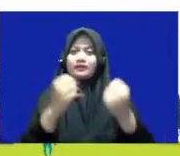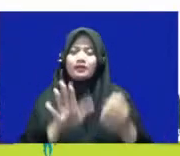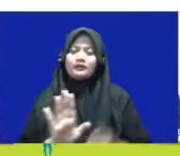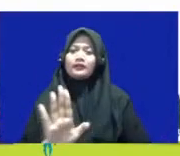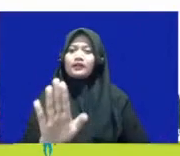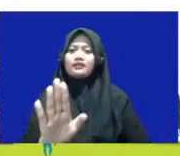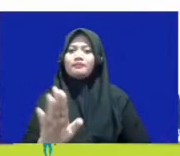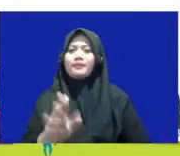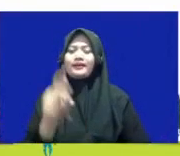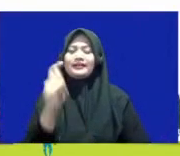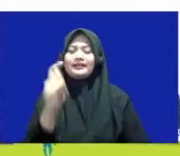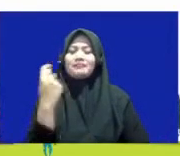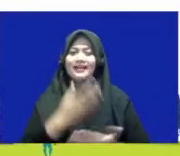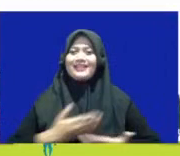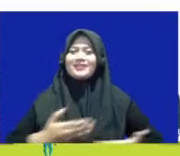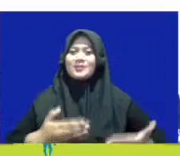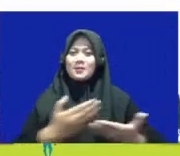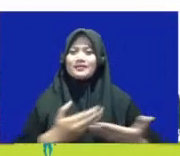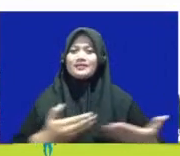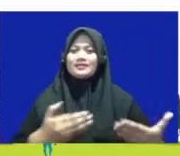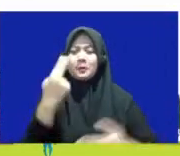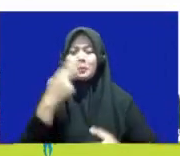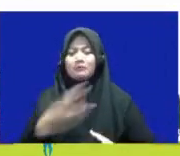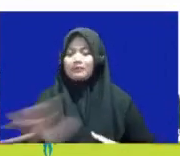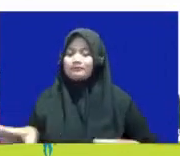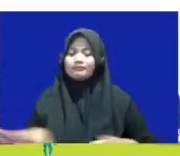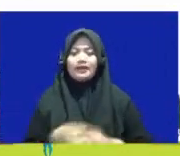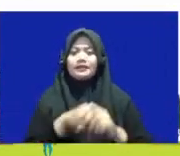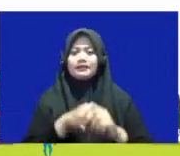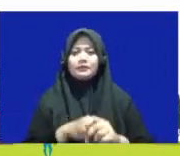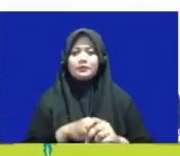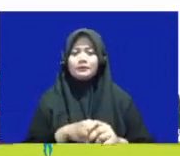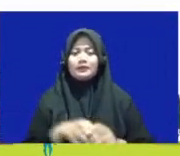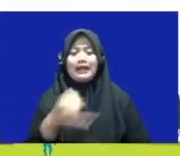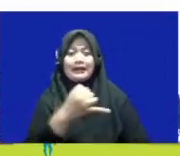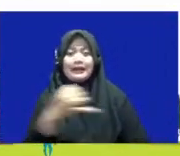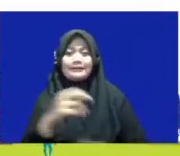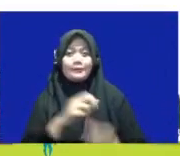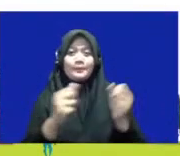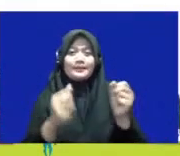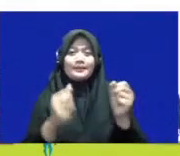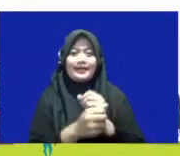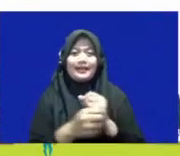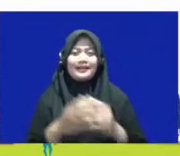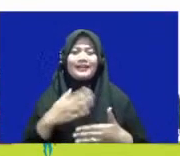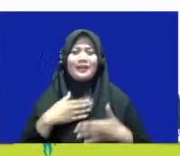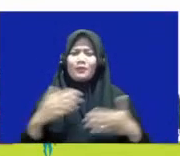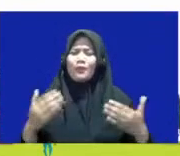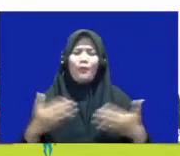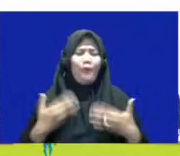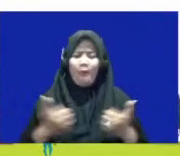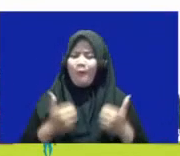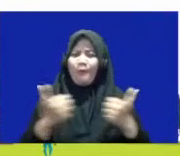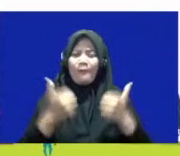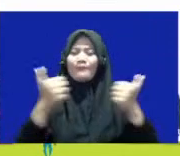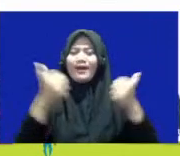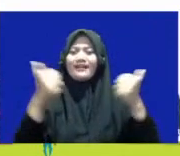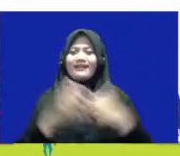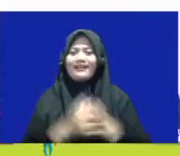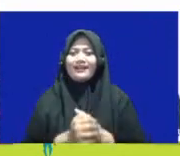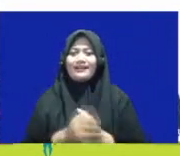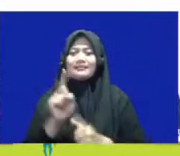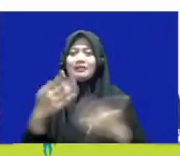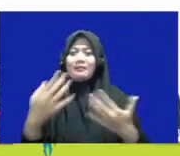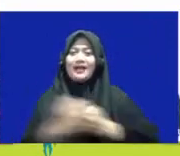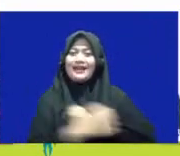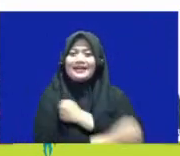Sosial untuk andil dalam pengurangan risiko bencana. Dan kami bangga dalam hal ini karena negara mempercayakan